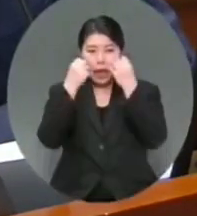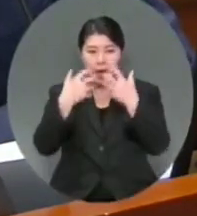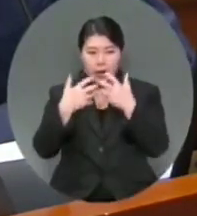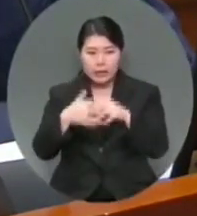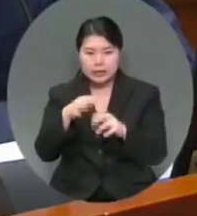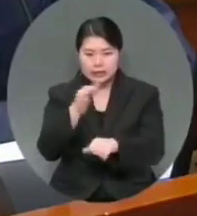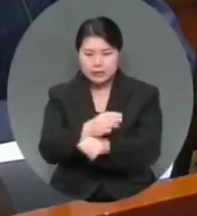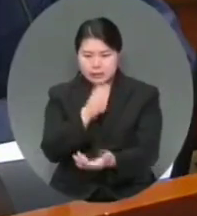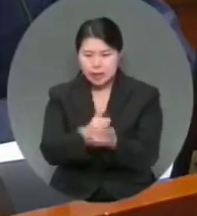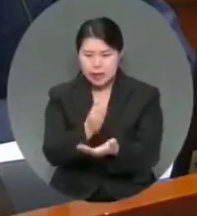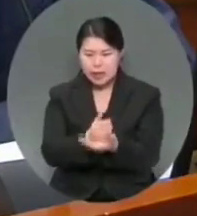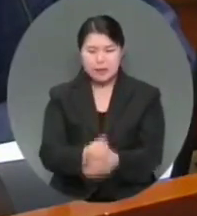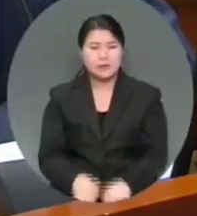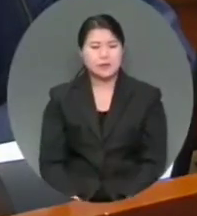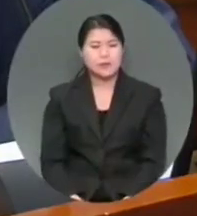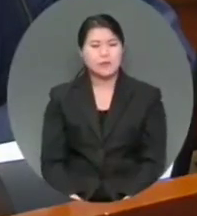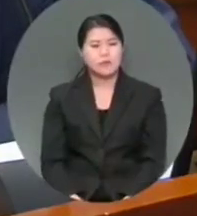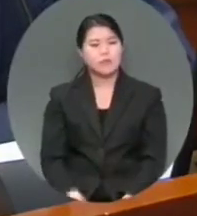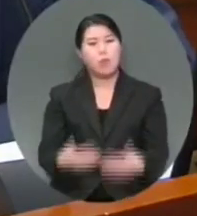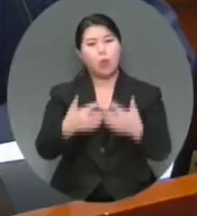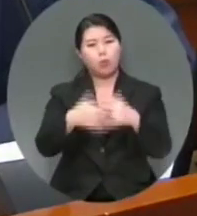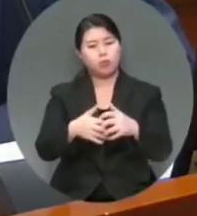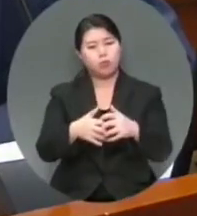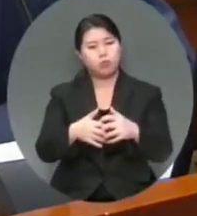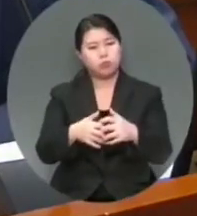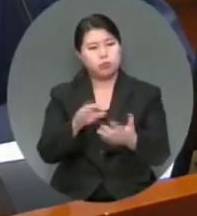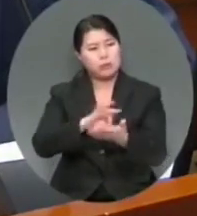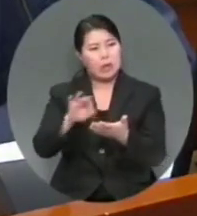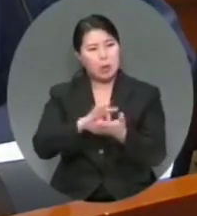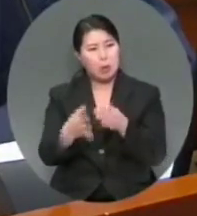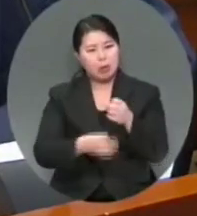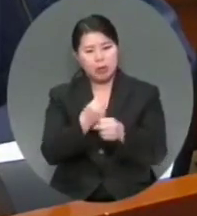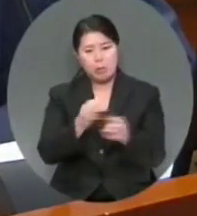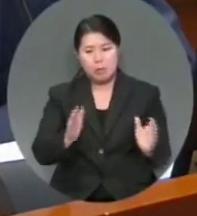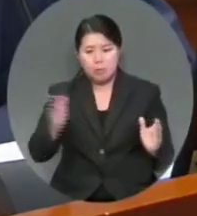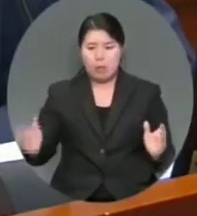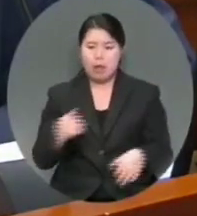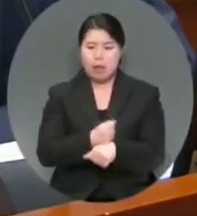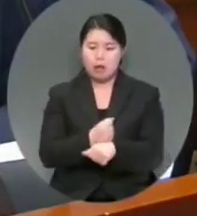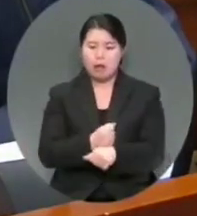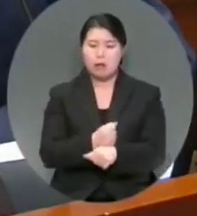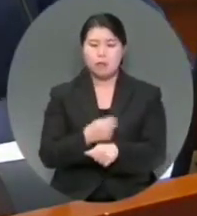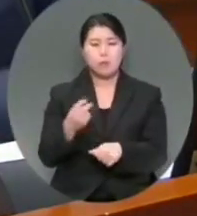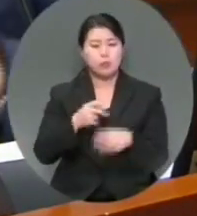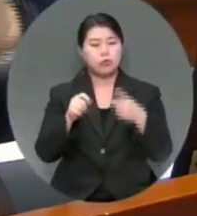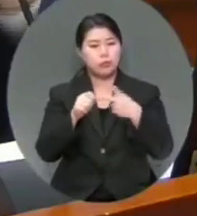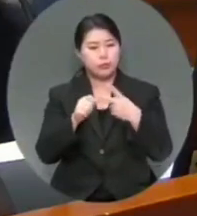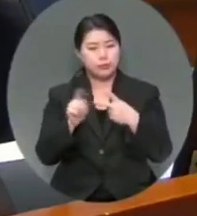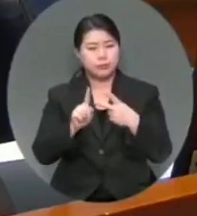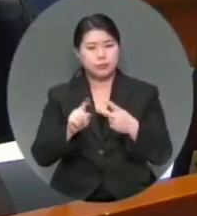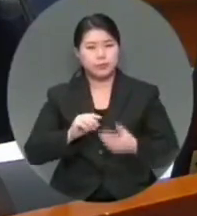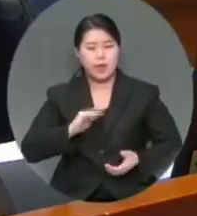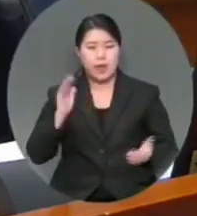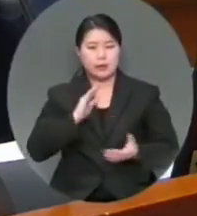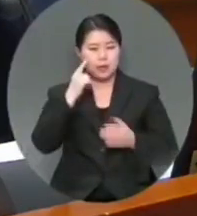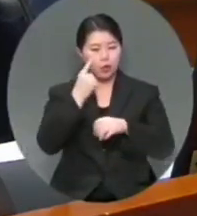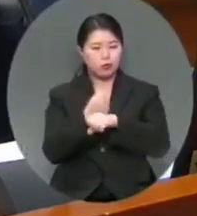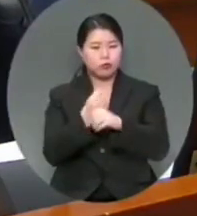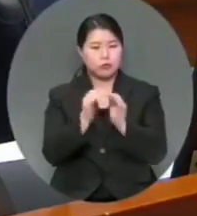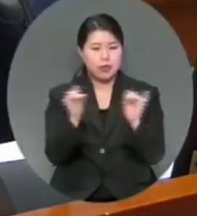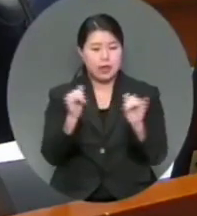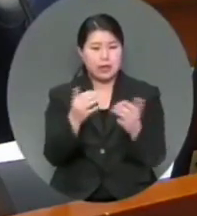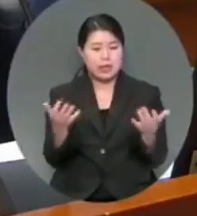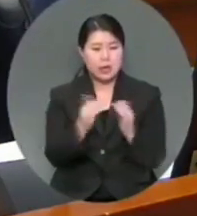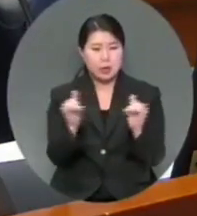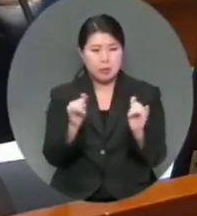구매는 하지 말라는 거겠죠. 그러니까 장비의 내구연안을 늘려서 버텨라. 두 번째, 학생 연구자들 인건비 같은